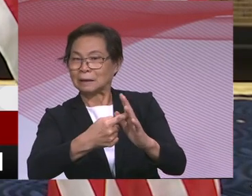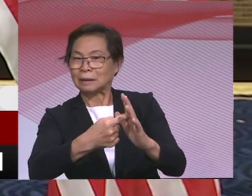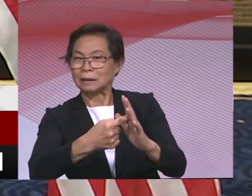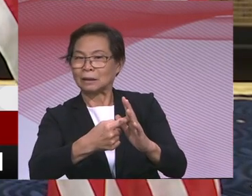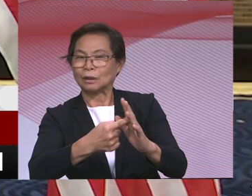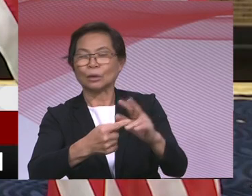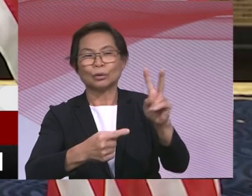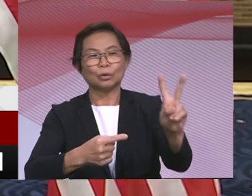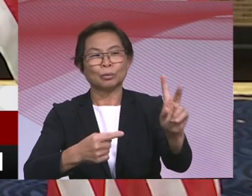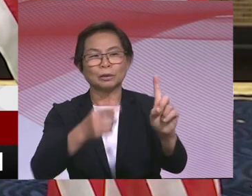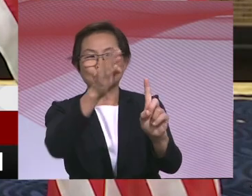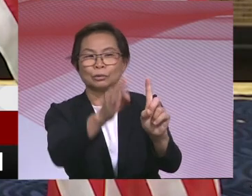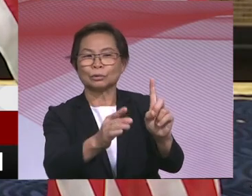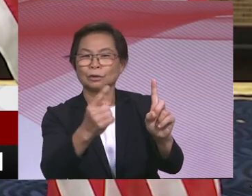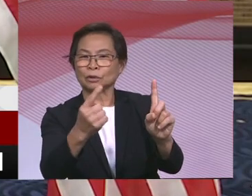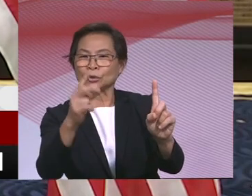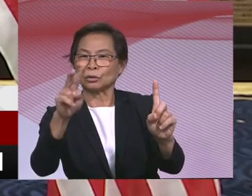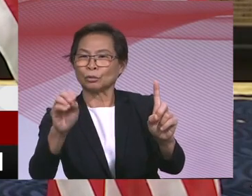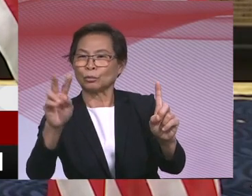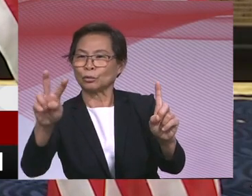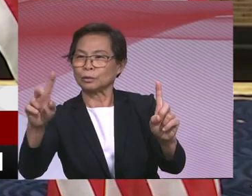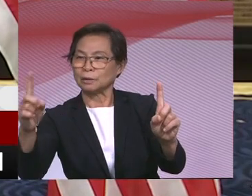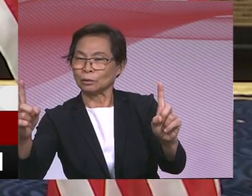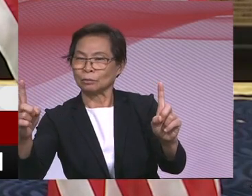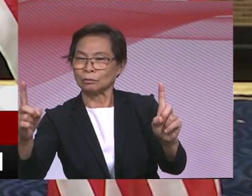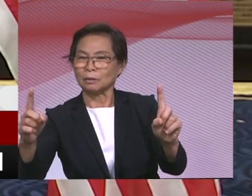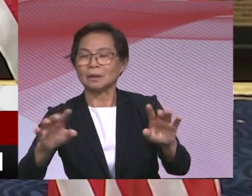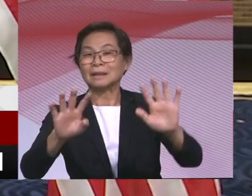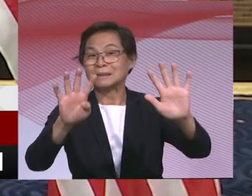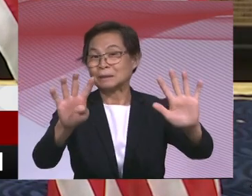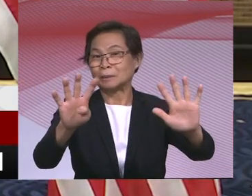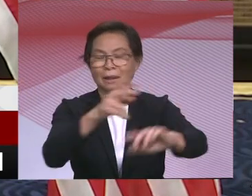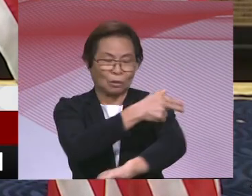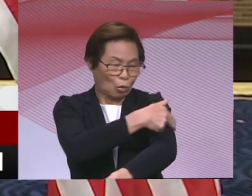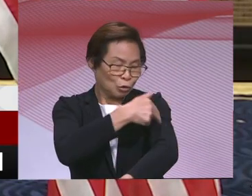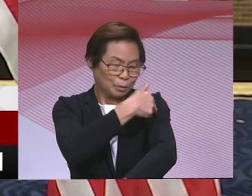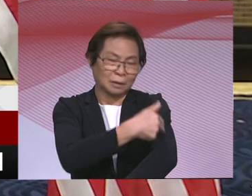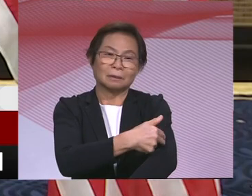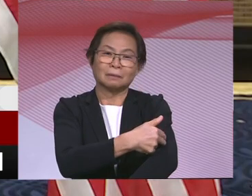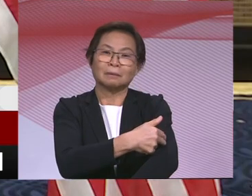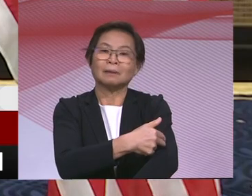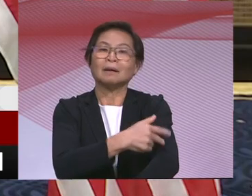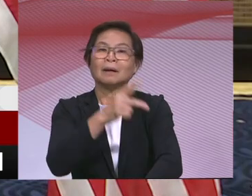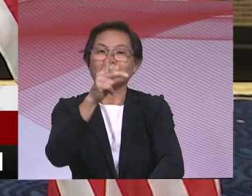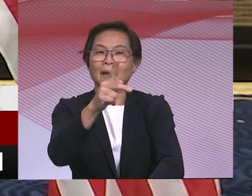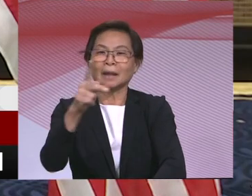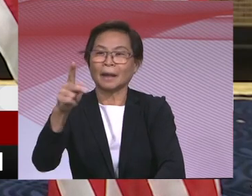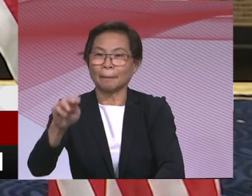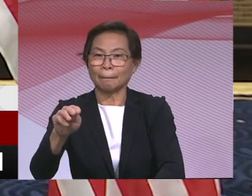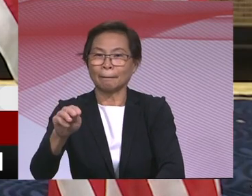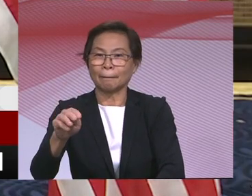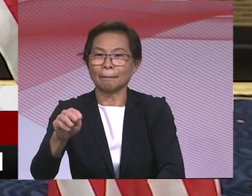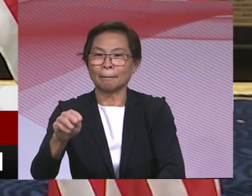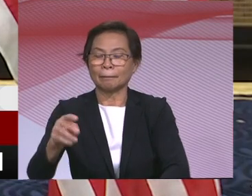pada 21 Jan 2012 satu Disneyland buah Hospital Kementerian Kesehatan Nesya